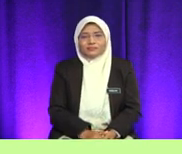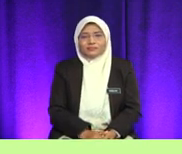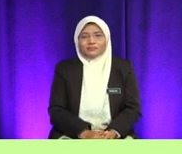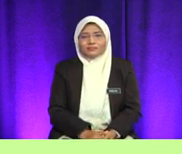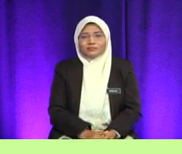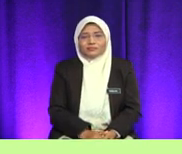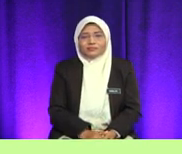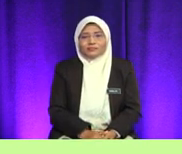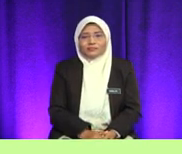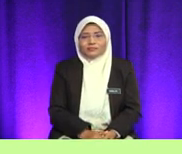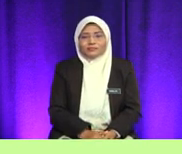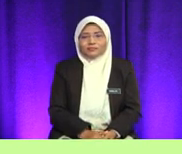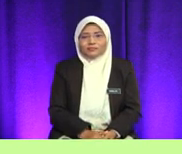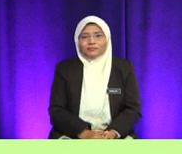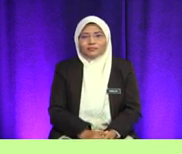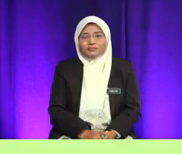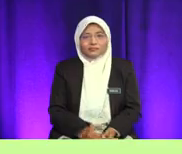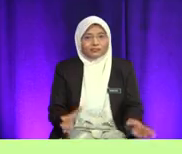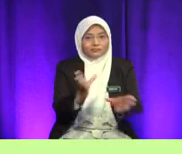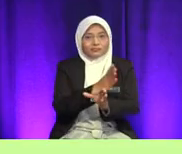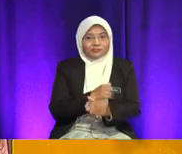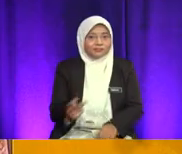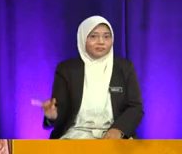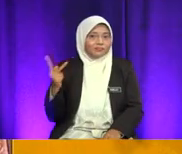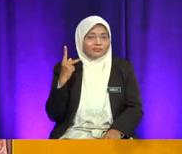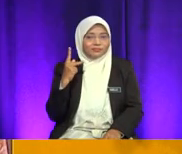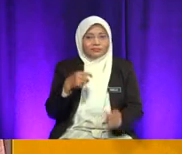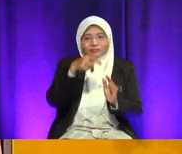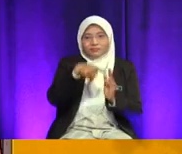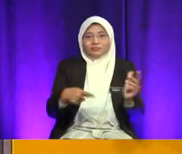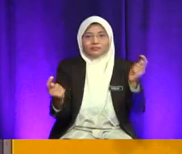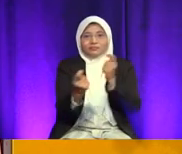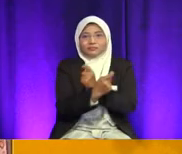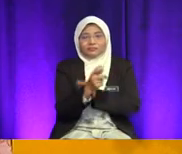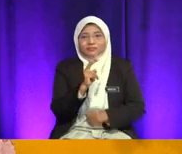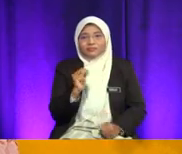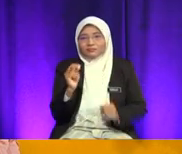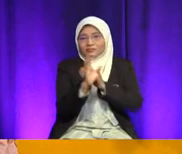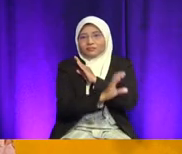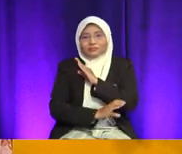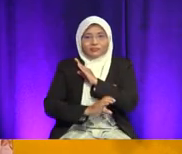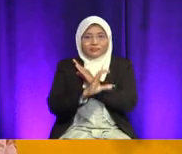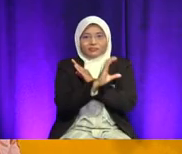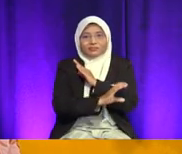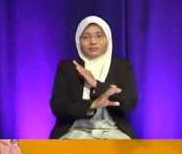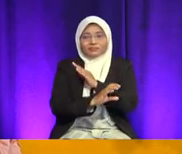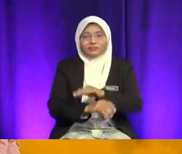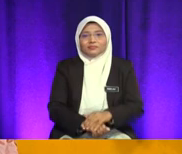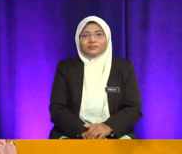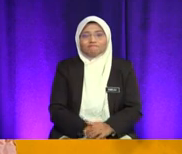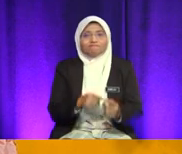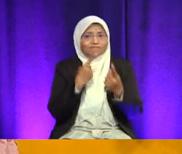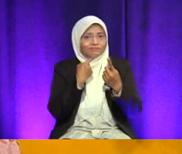mengukuhkan pertahanan negara jadi jawaban hari itu sangat tepat untuk menunjukkan